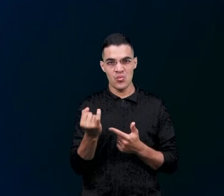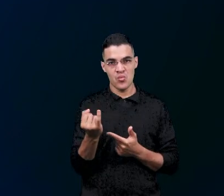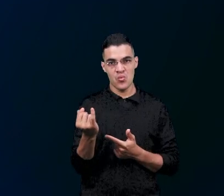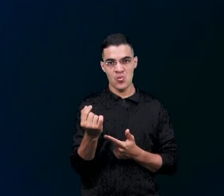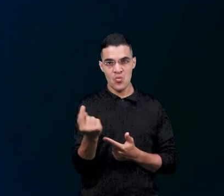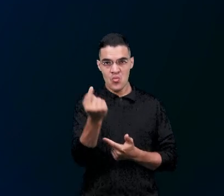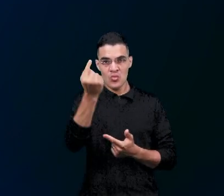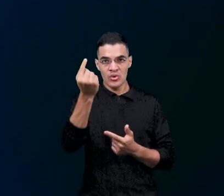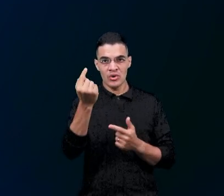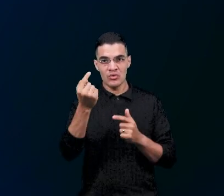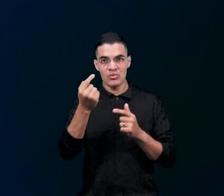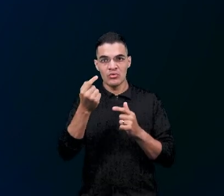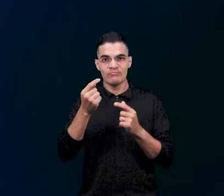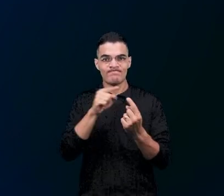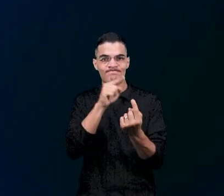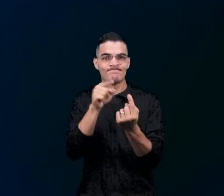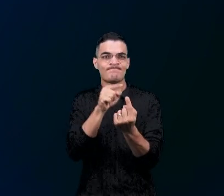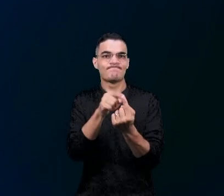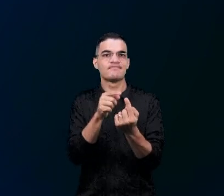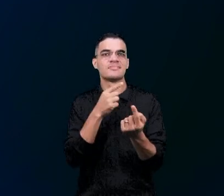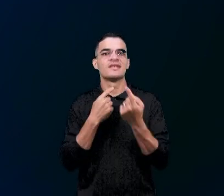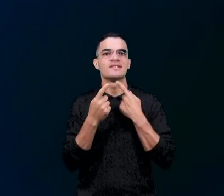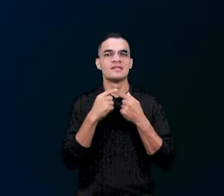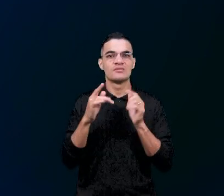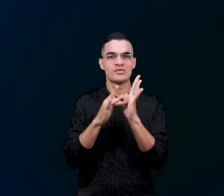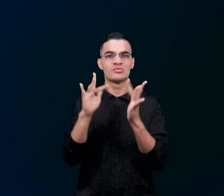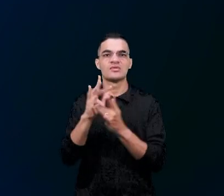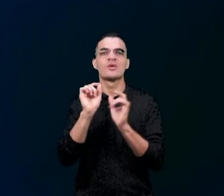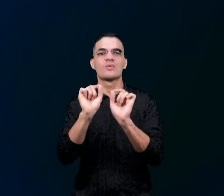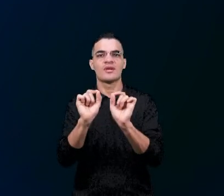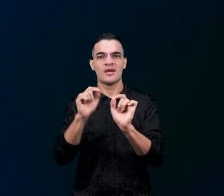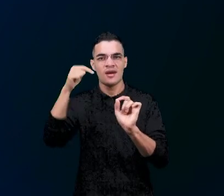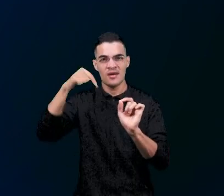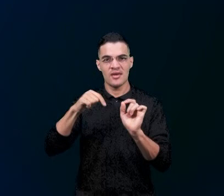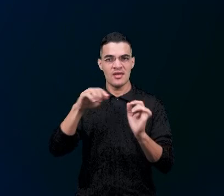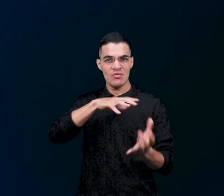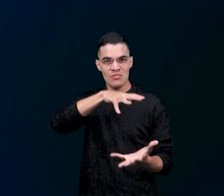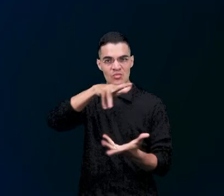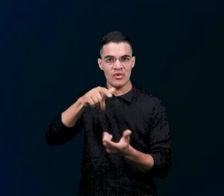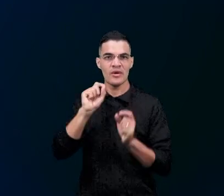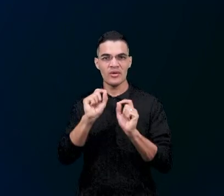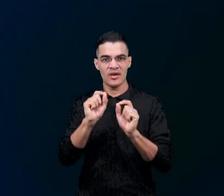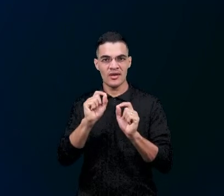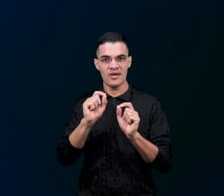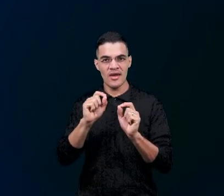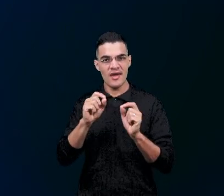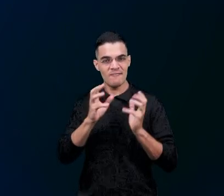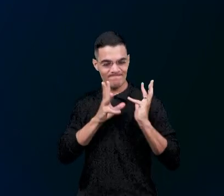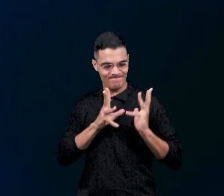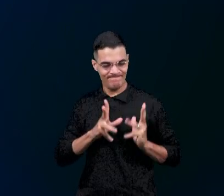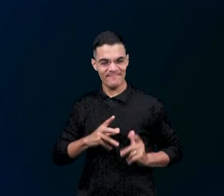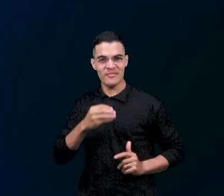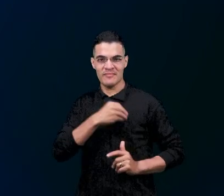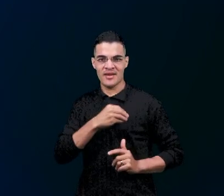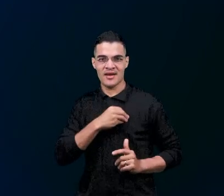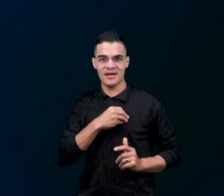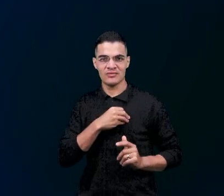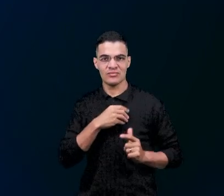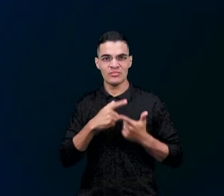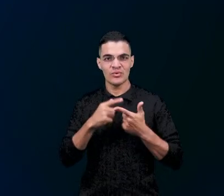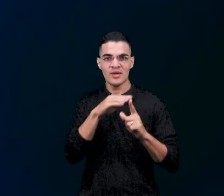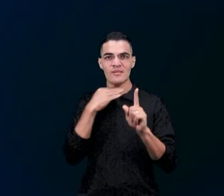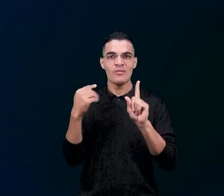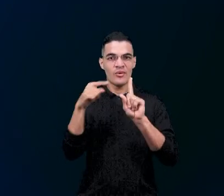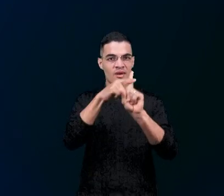du Seigneur Jésus pour venir à terre a été de mourir pour les péchés du monde. Dans les versets que j'ai séparés ont